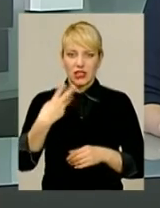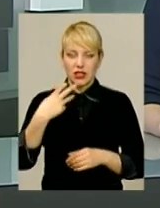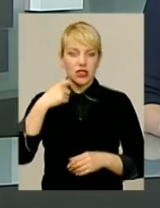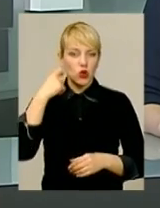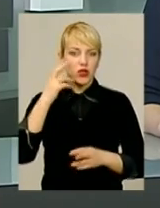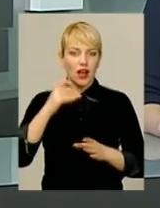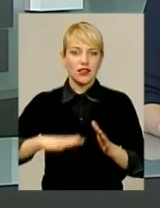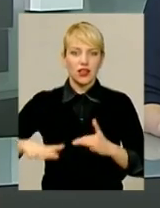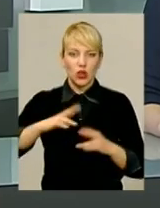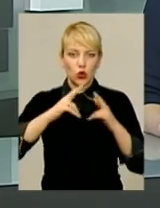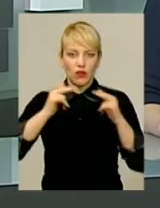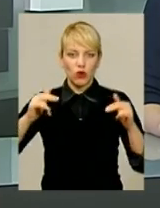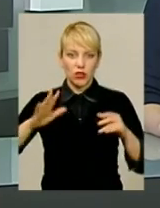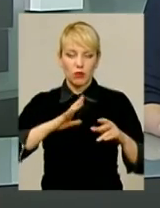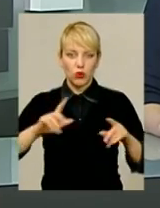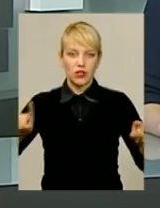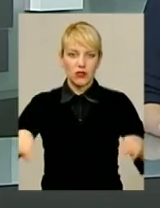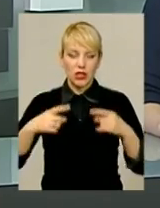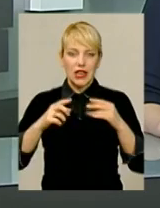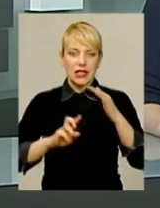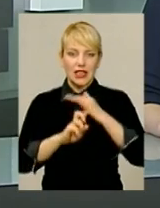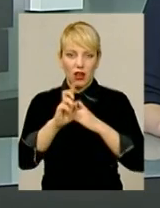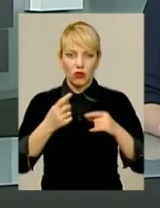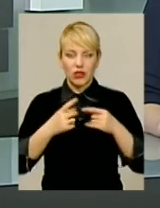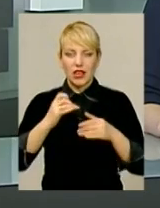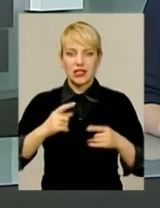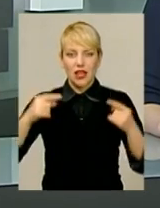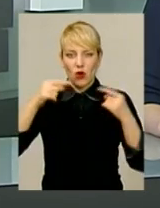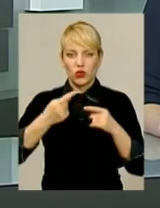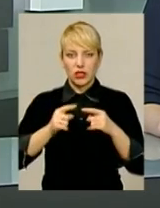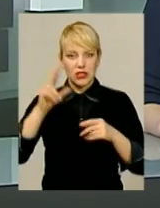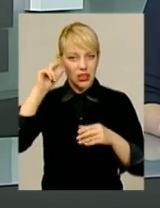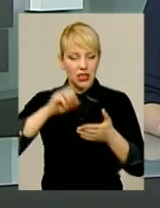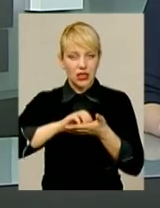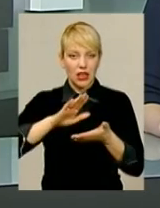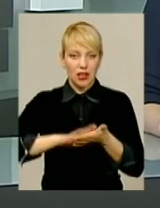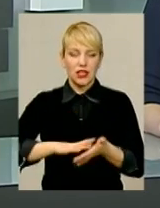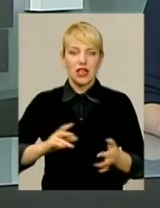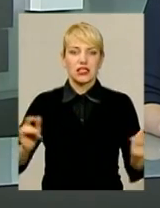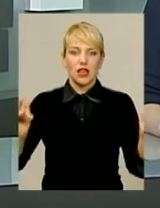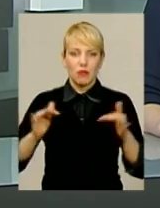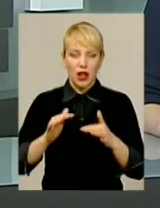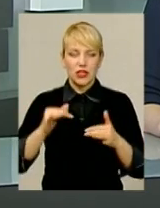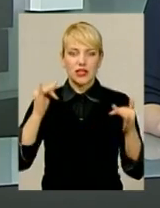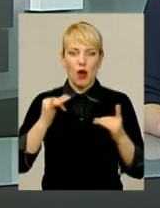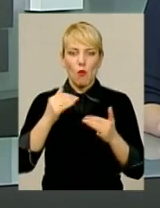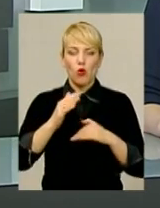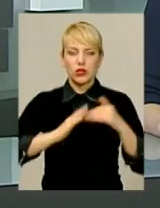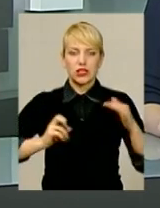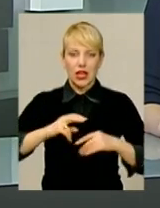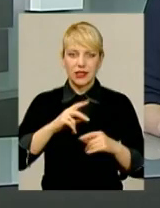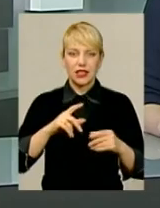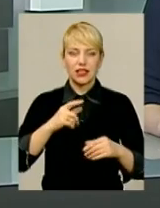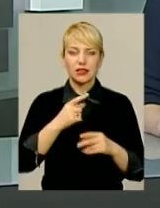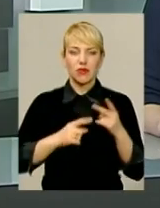як на території фортеці звели замкову церкву. З нагоди таких дат у заповіднику зібралися музейники, архівісти, науковці. науковці з півтора десятка